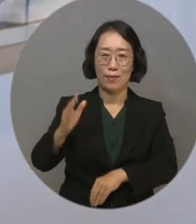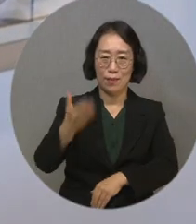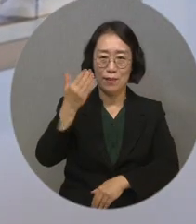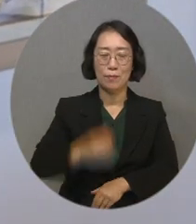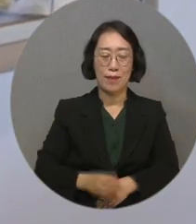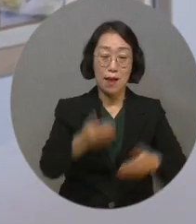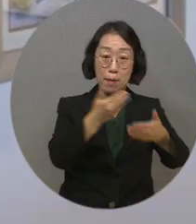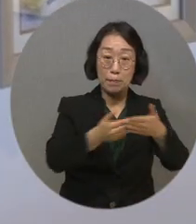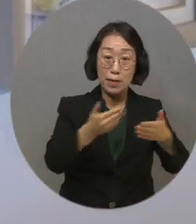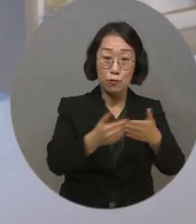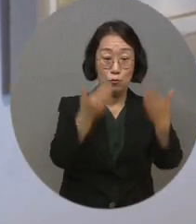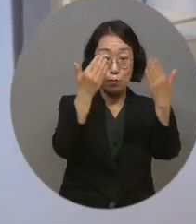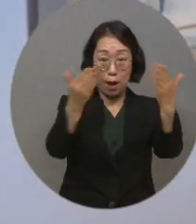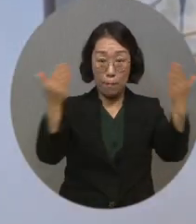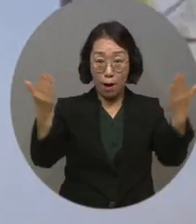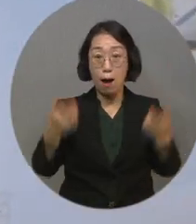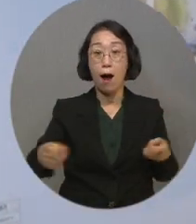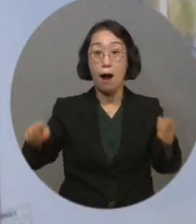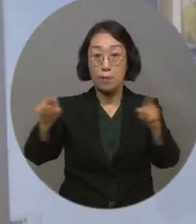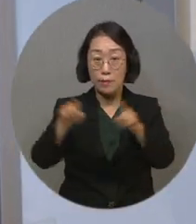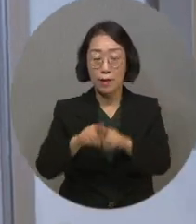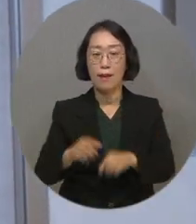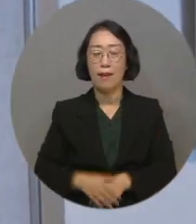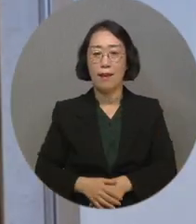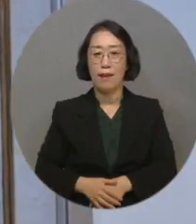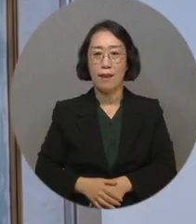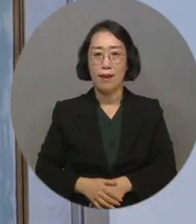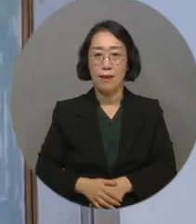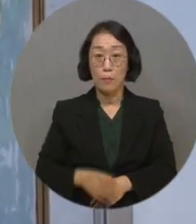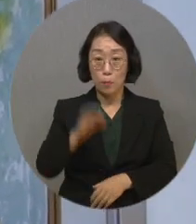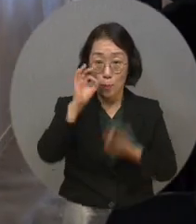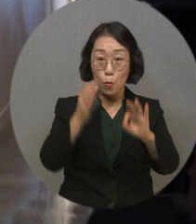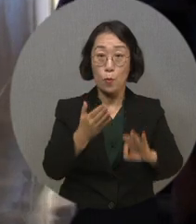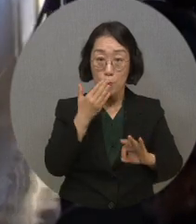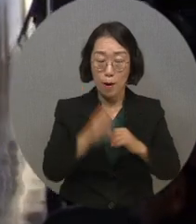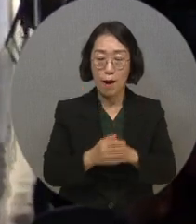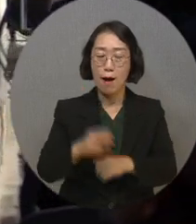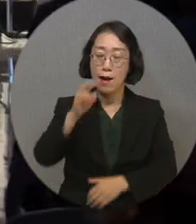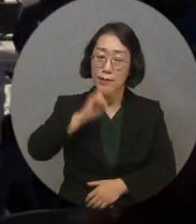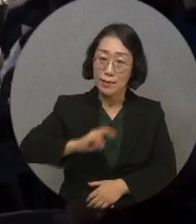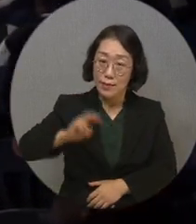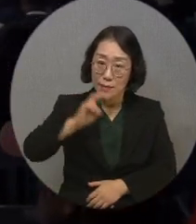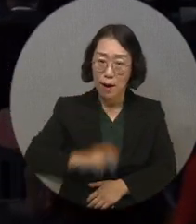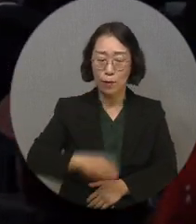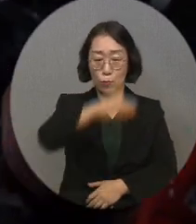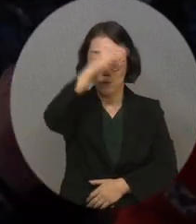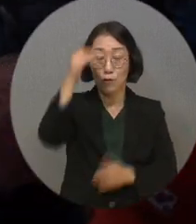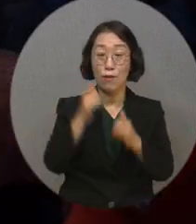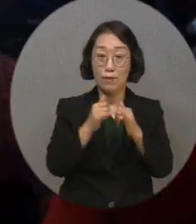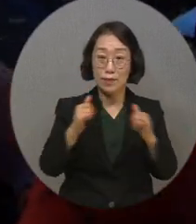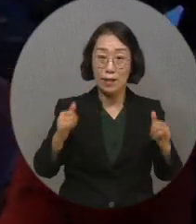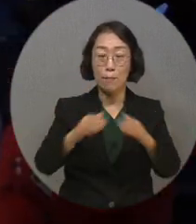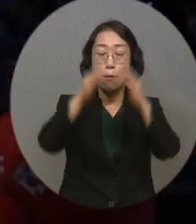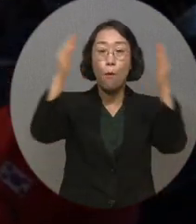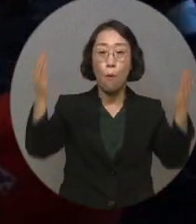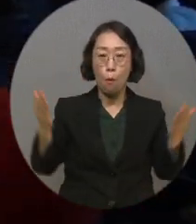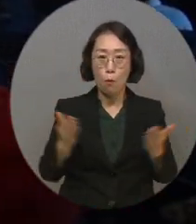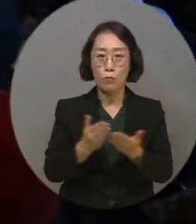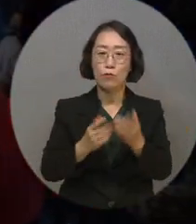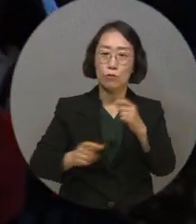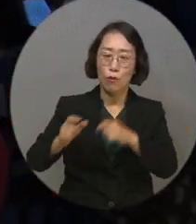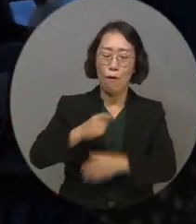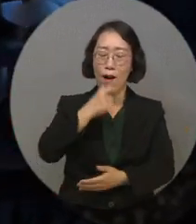미술가 김혜연의 수채화, 향기로운 삶 전도 진행되어 연주가들에게도 관람객에게도 한층